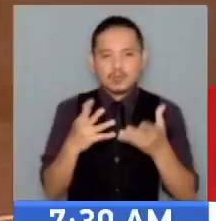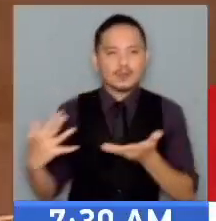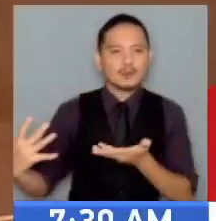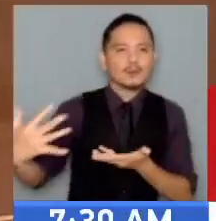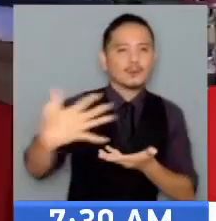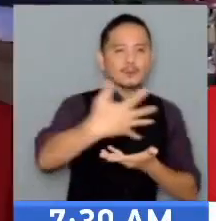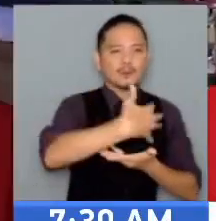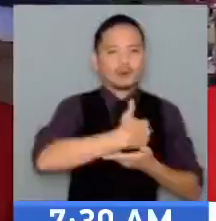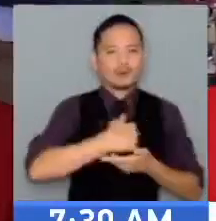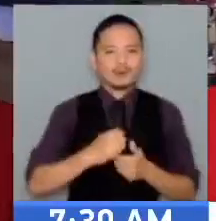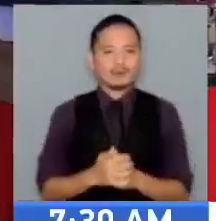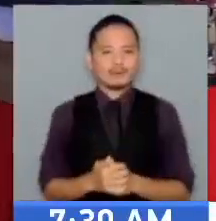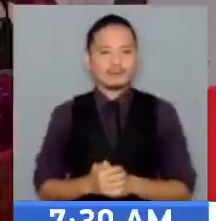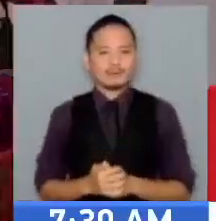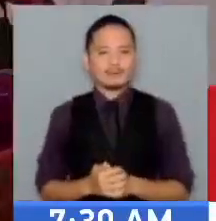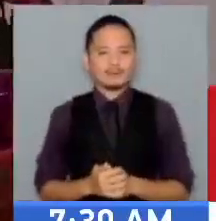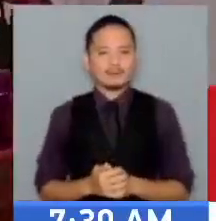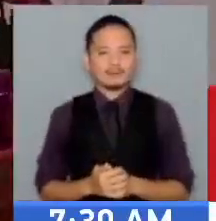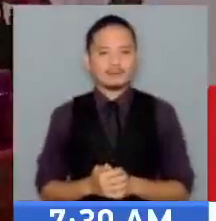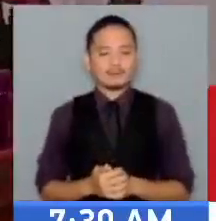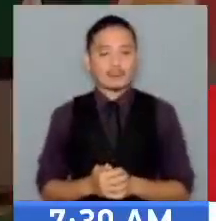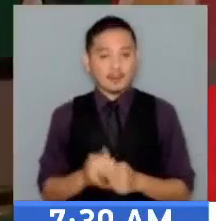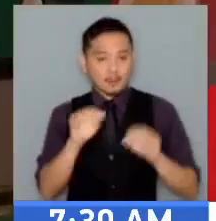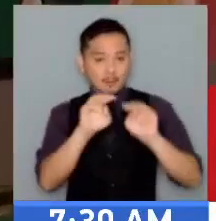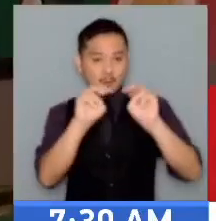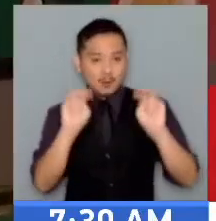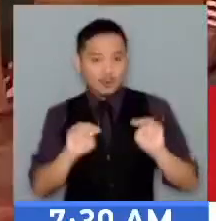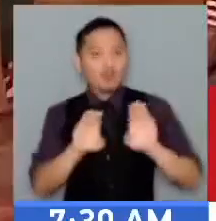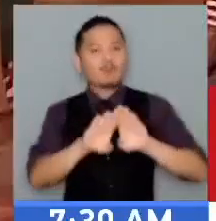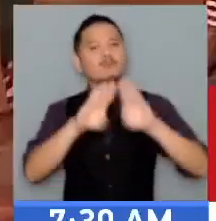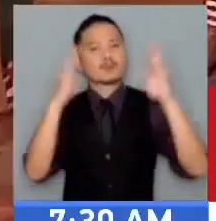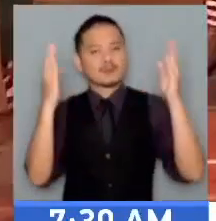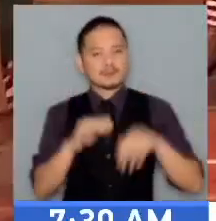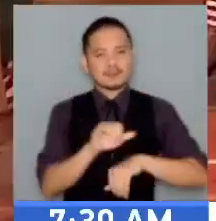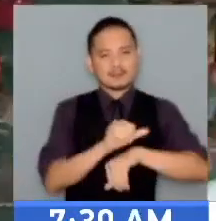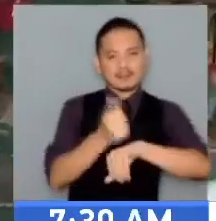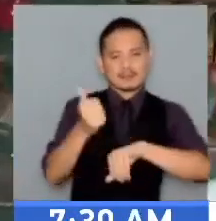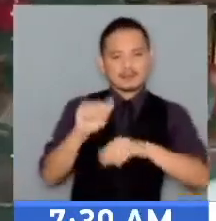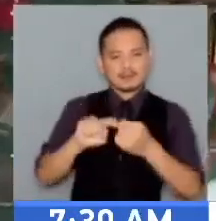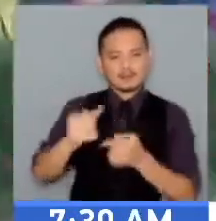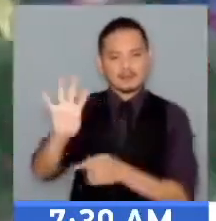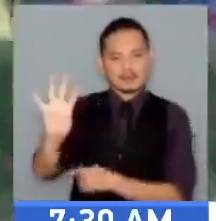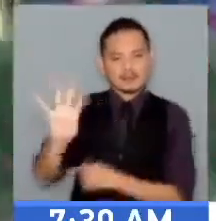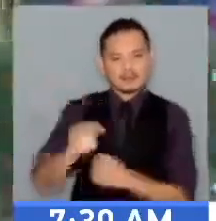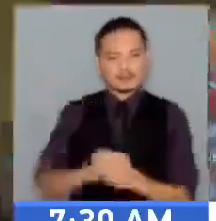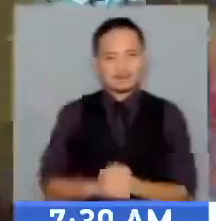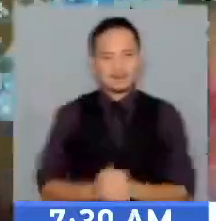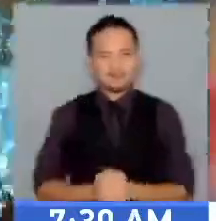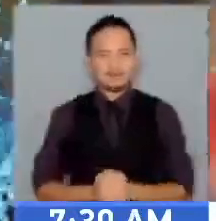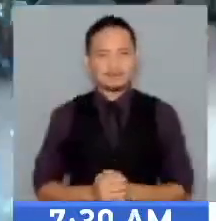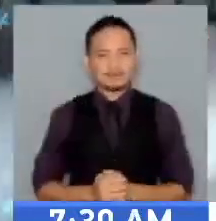Ang pasyalang ito bukas sa publiko simula 10 a.m. hanggang 4 p.m.